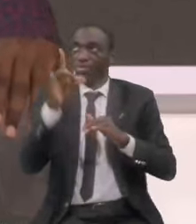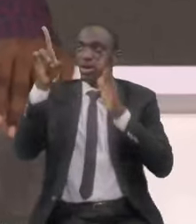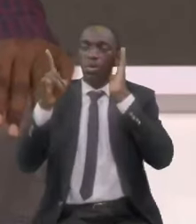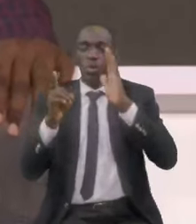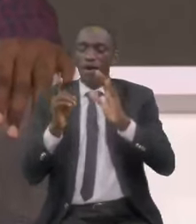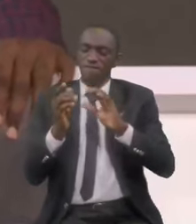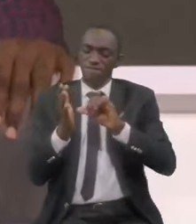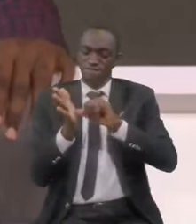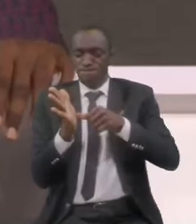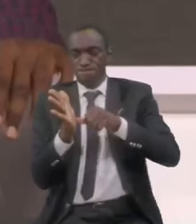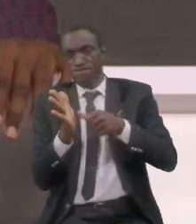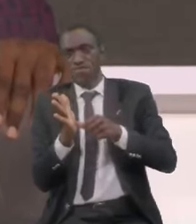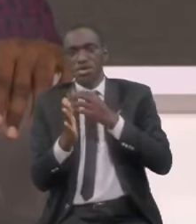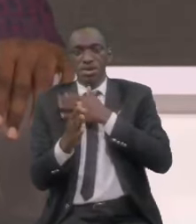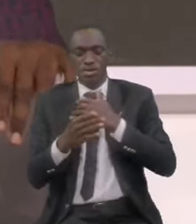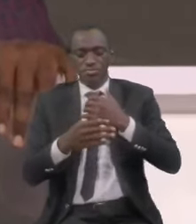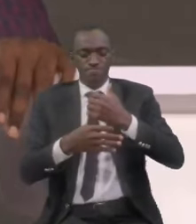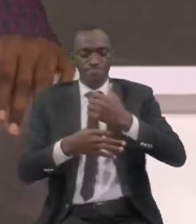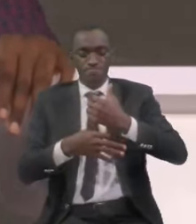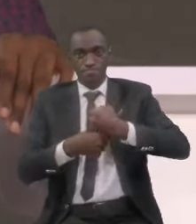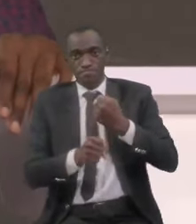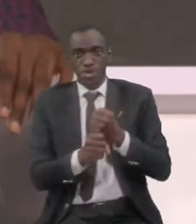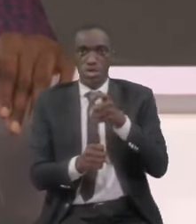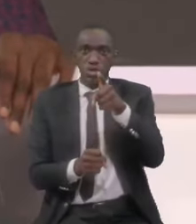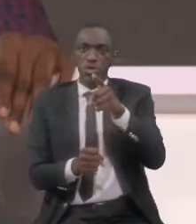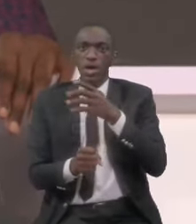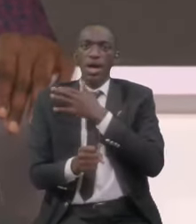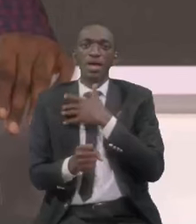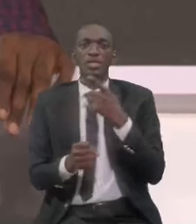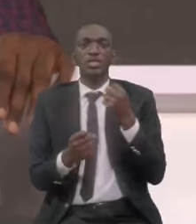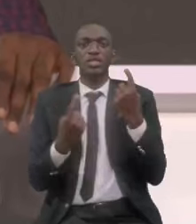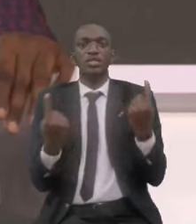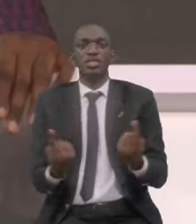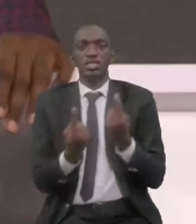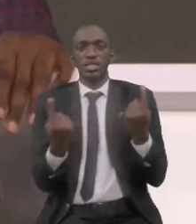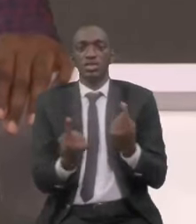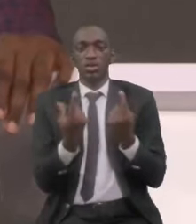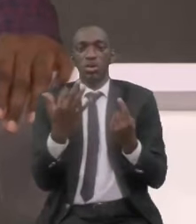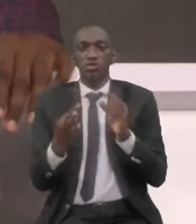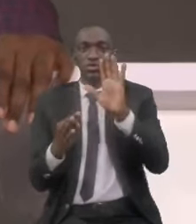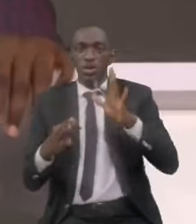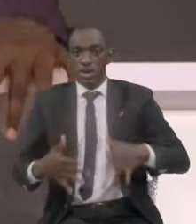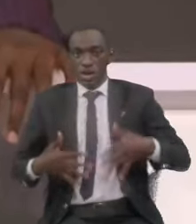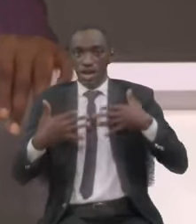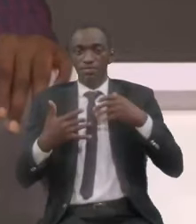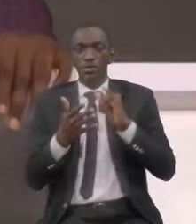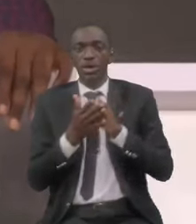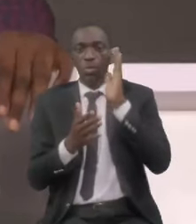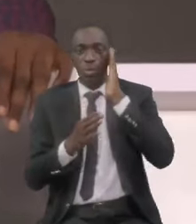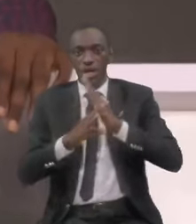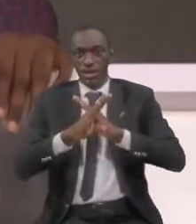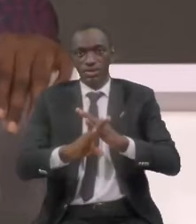refaçonner pour que les péchés de ta vie qui pourraient t'empêcher